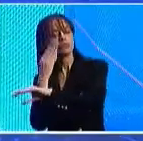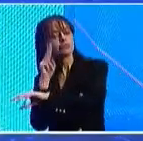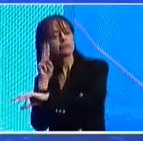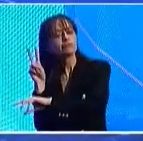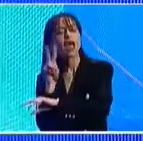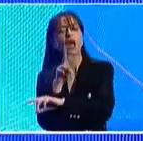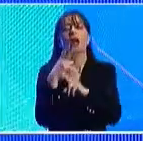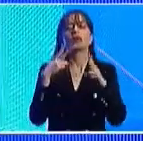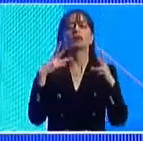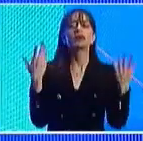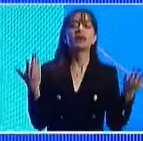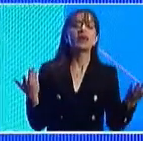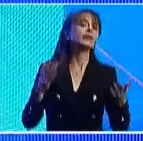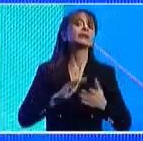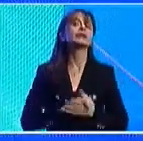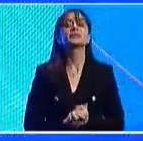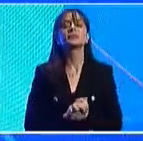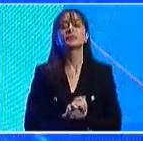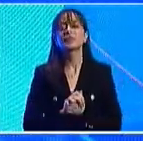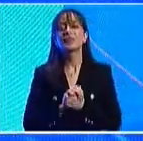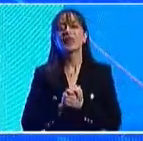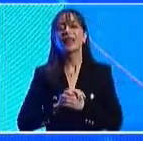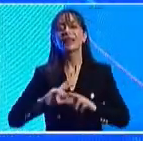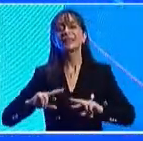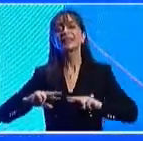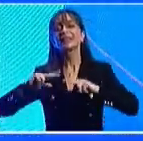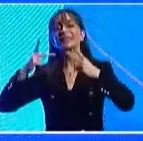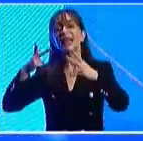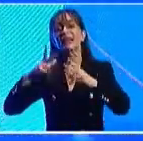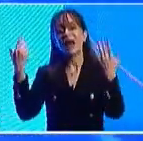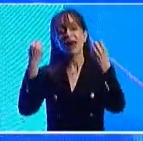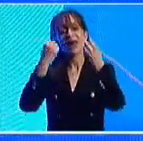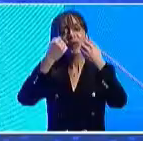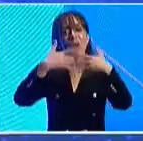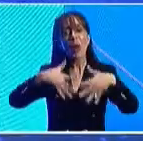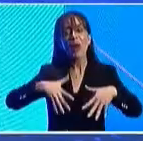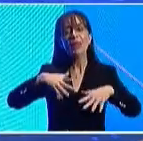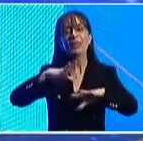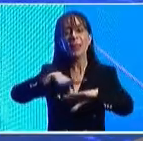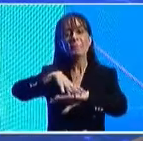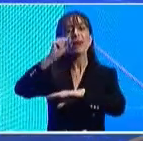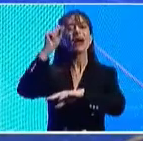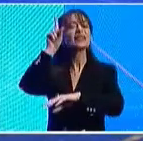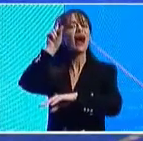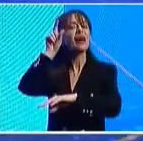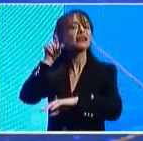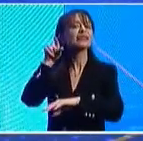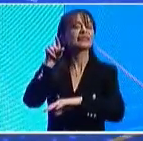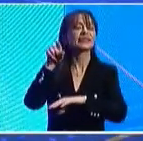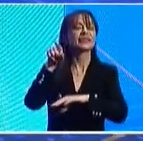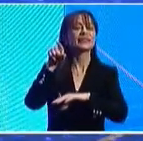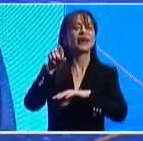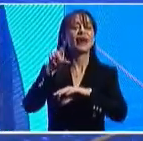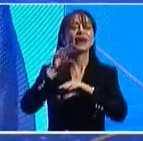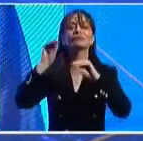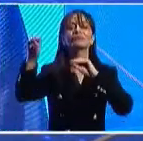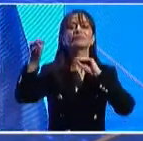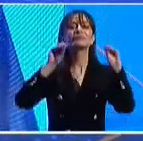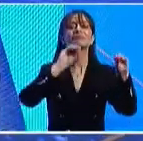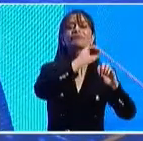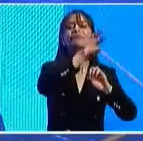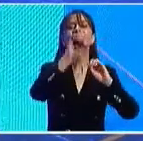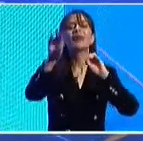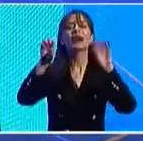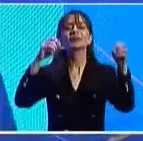olacak. Lojistik yönetim merkezleriyle akıllı lojistik yine dağıtım sistemi kurulacak ve yerli